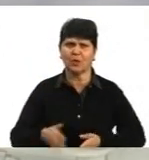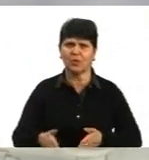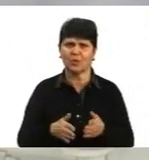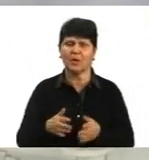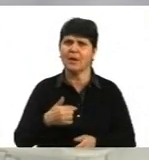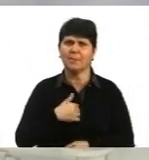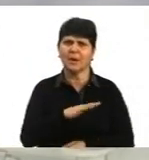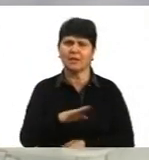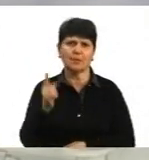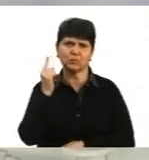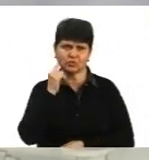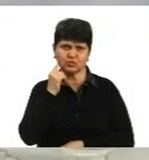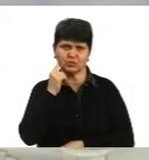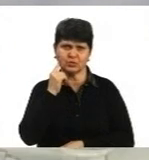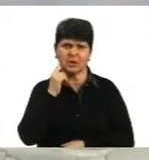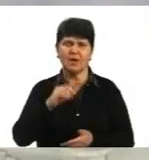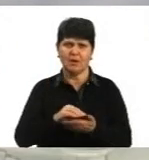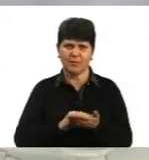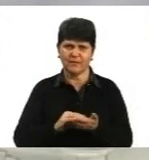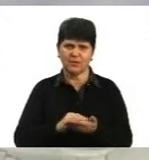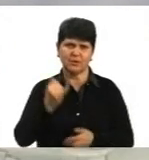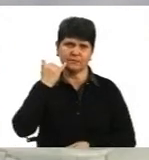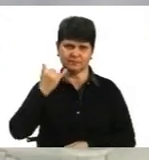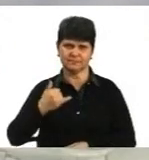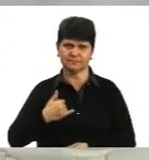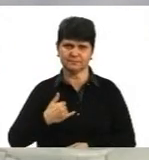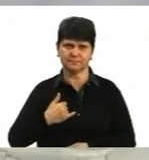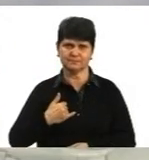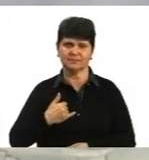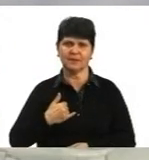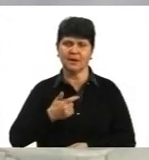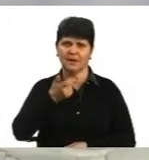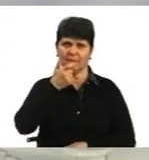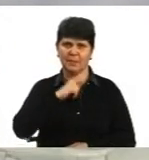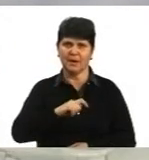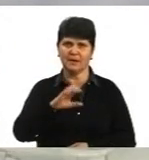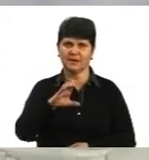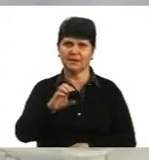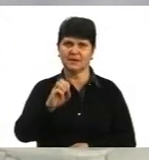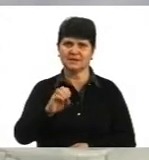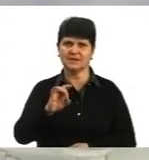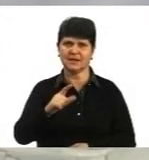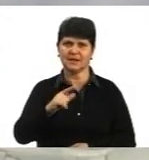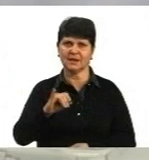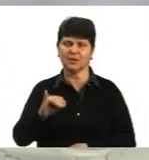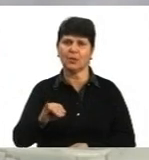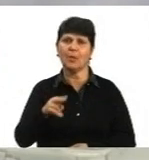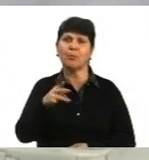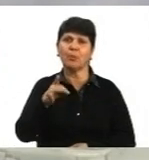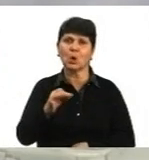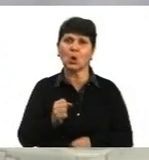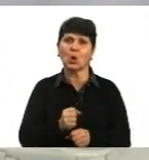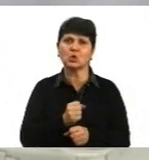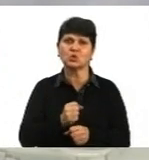у вас є запитання, перетелефонуйте нам, будь ласка. Отже, пане Сергію, ще запитання про розробника. Чому саме